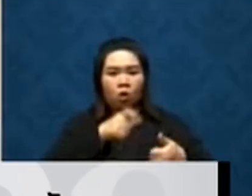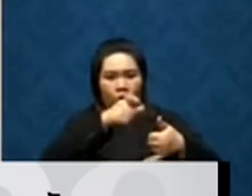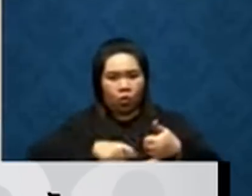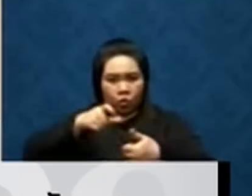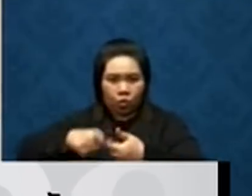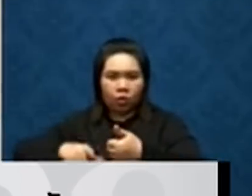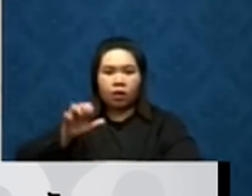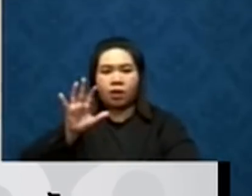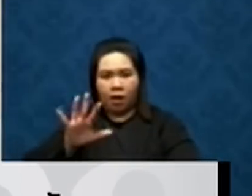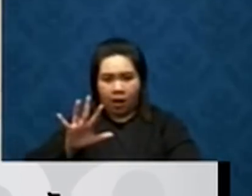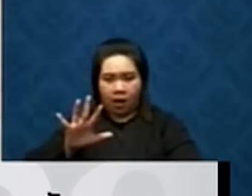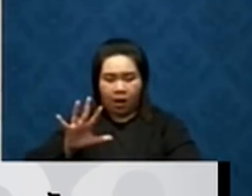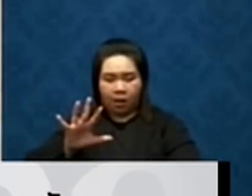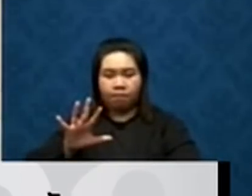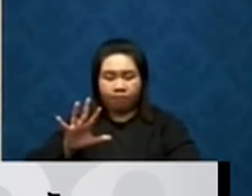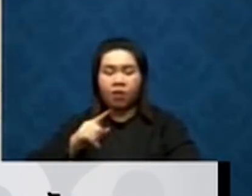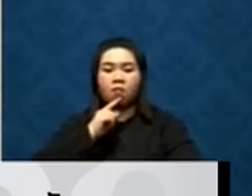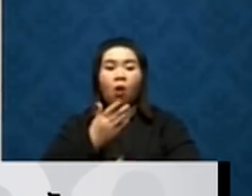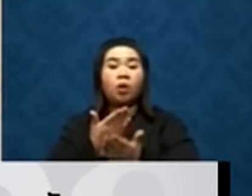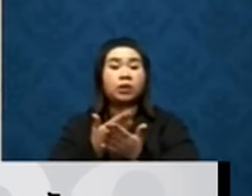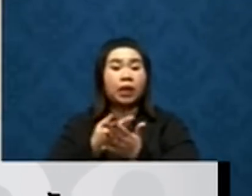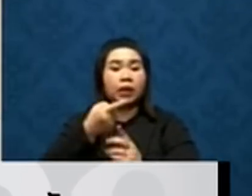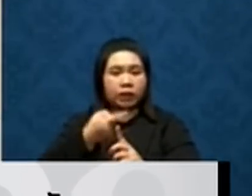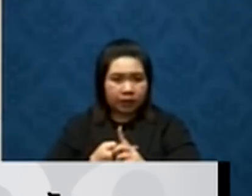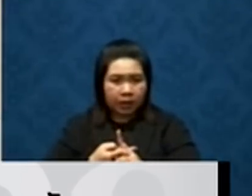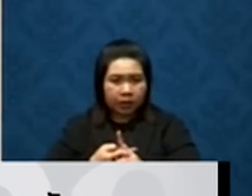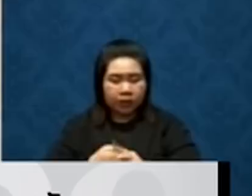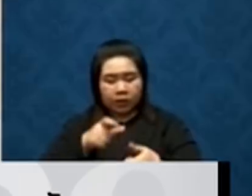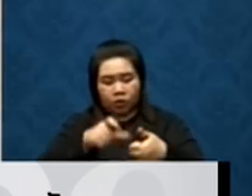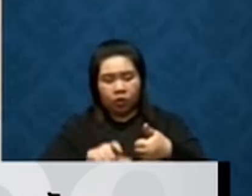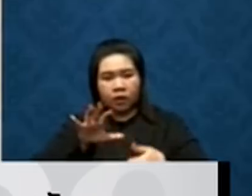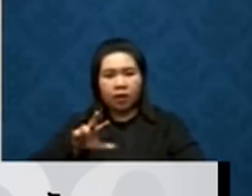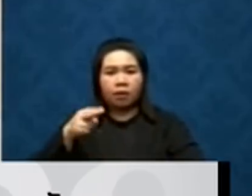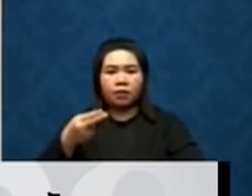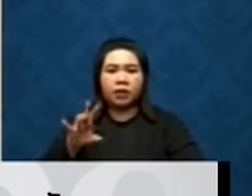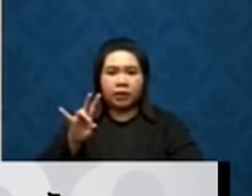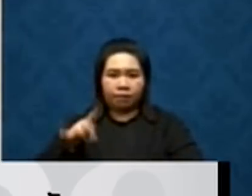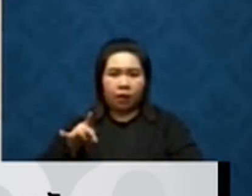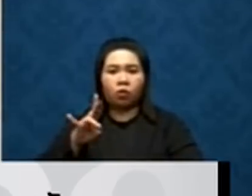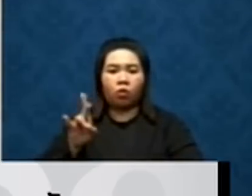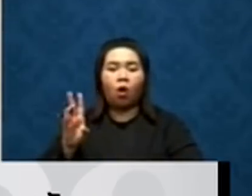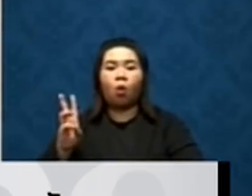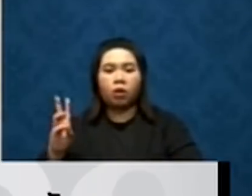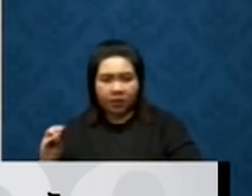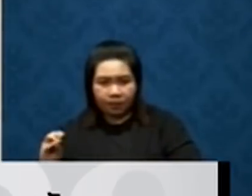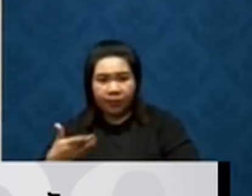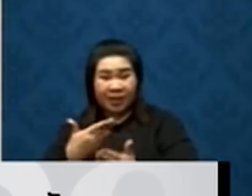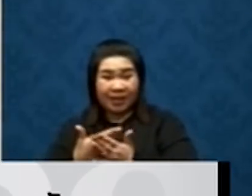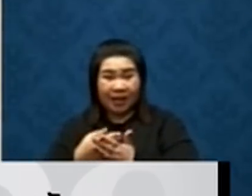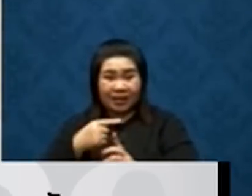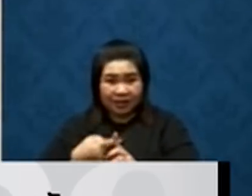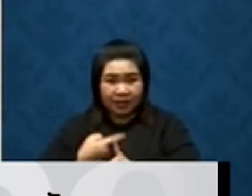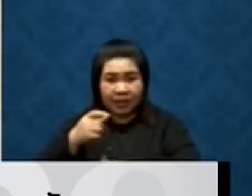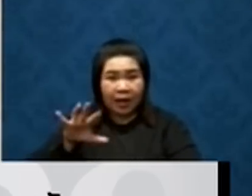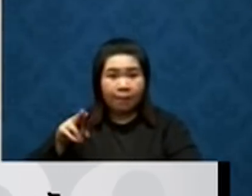บบคือไม่ใช่ข้าราชการทางการเมืองไม่มีกรอบอัตราหรือสิทธิประโยชน์ใช้คำสั่งนายกแต่งตั้งได้เลยมี6คนนะฮะคุณพัชรพร